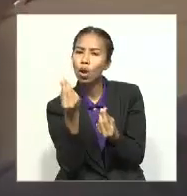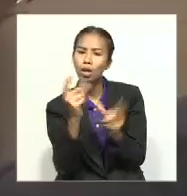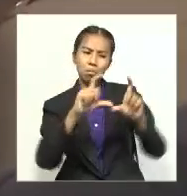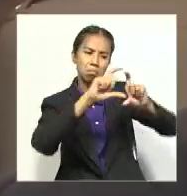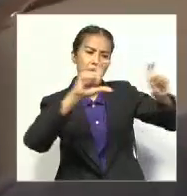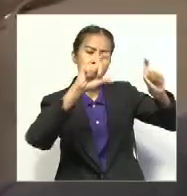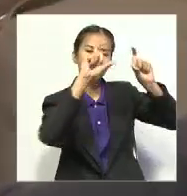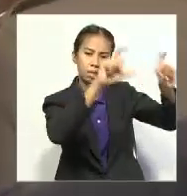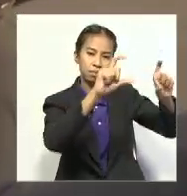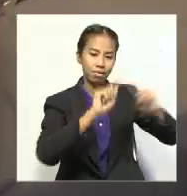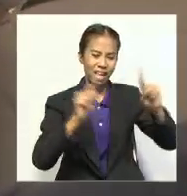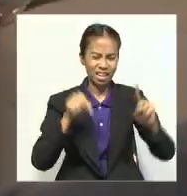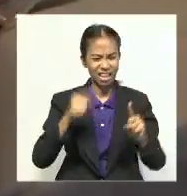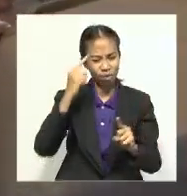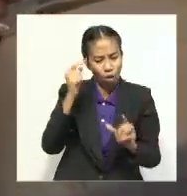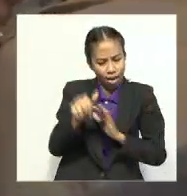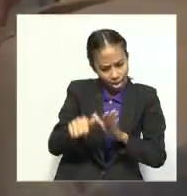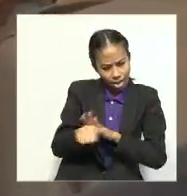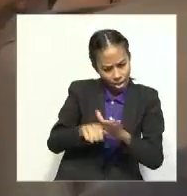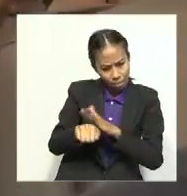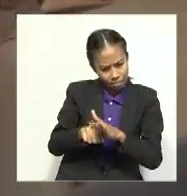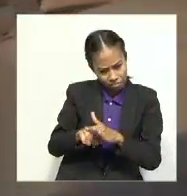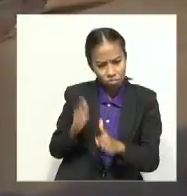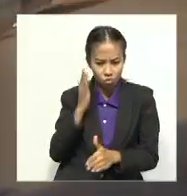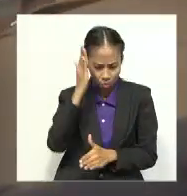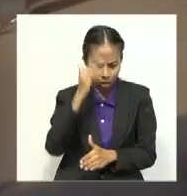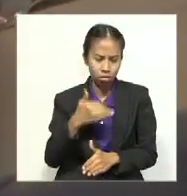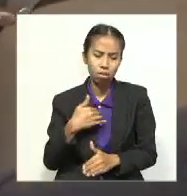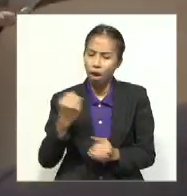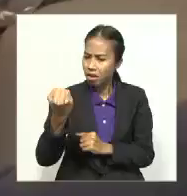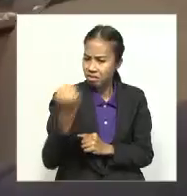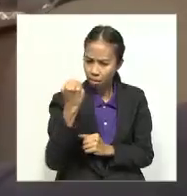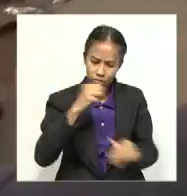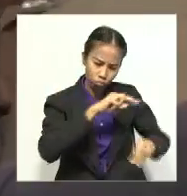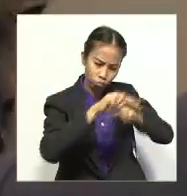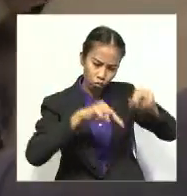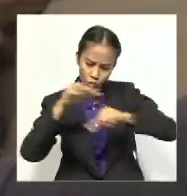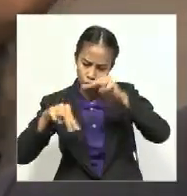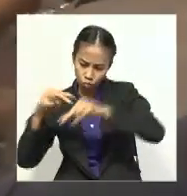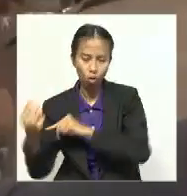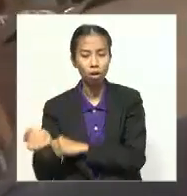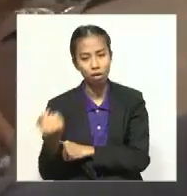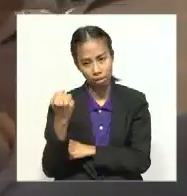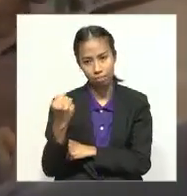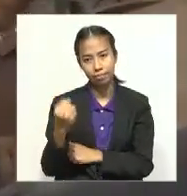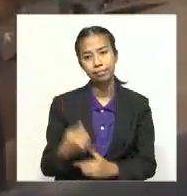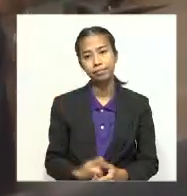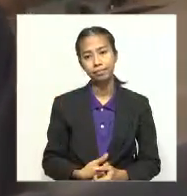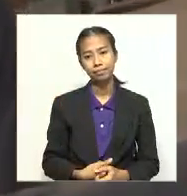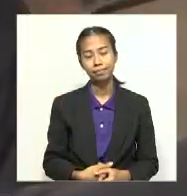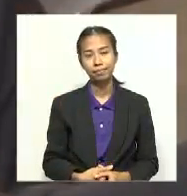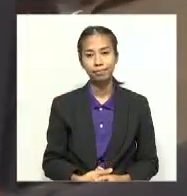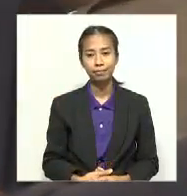ครรู้เลขบ้านที่ตั้งนะครับต่อไปเราจะเข้มงวดในเรื่องการออกไปตรวจสอบแล้วก็ตรงไหนไม่มีจะให้มีการติดตั้งเลขบ้านที่ถูกต้องครับผม